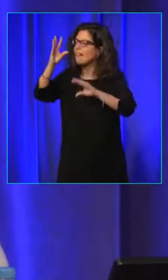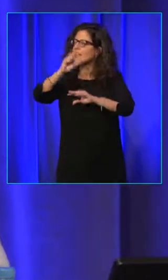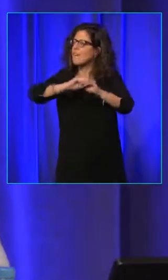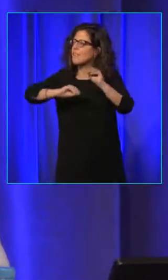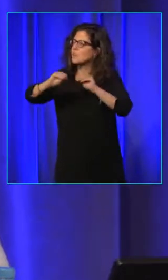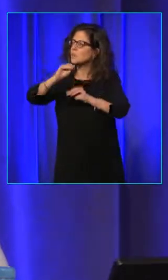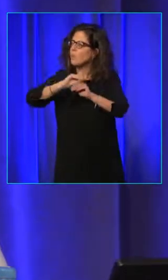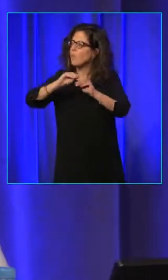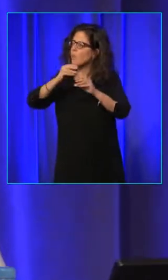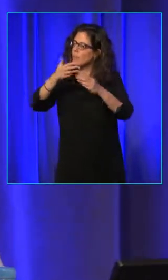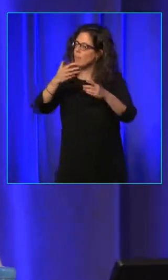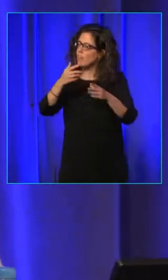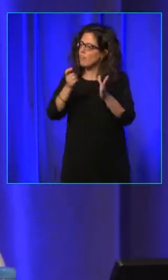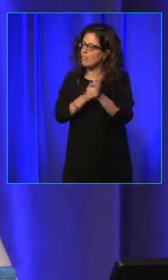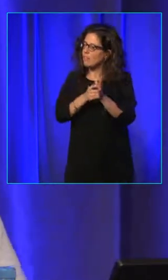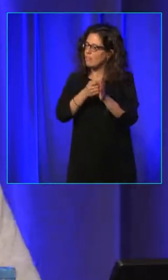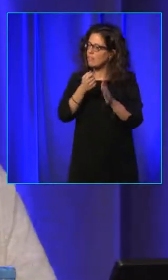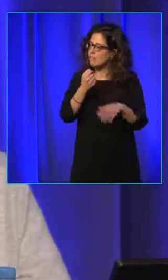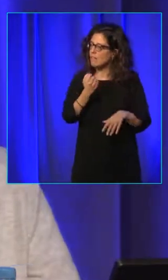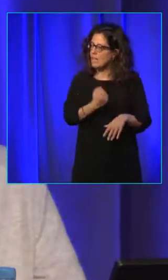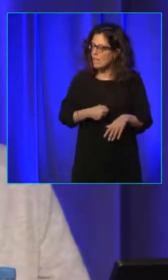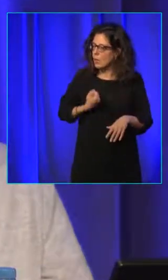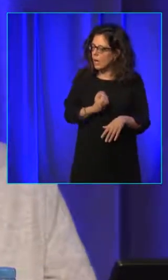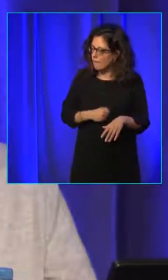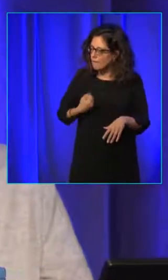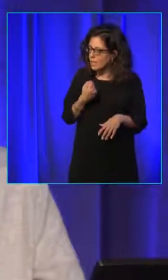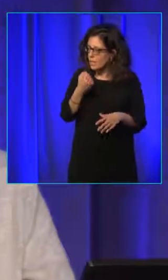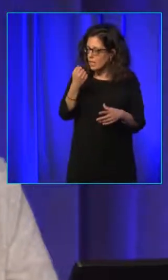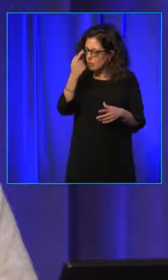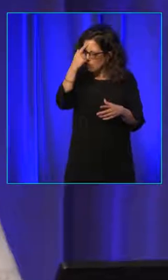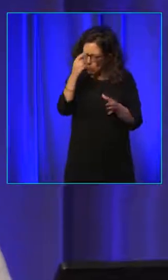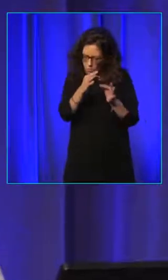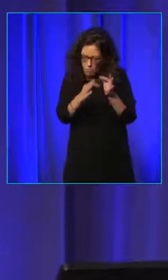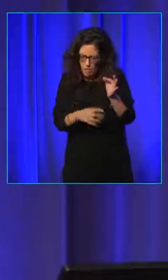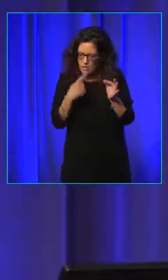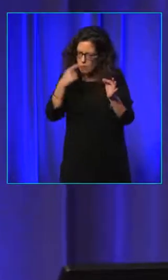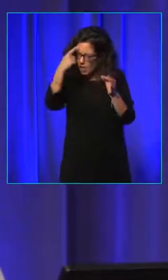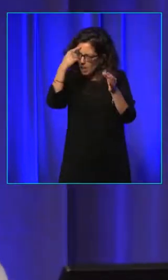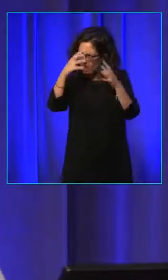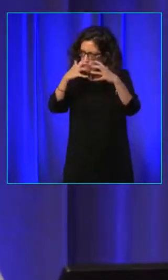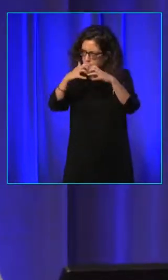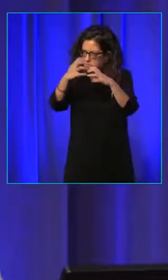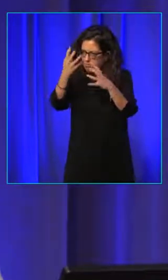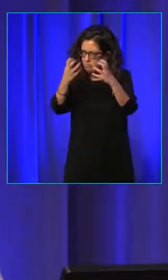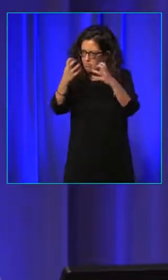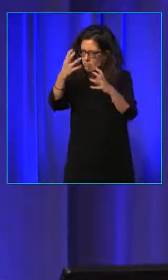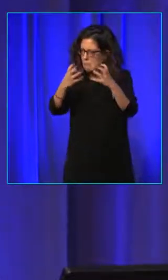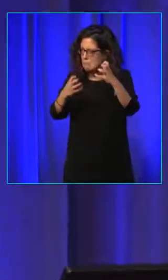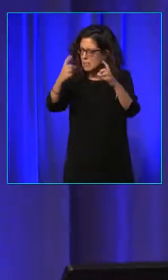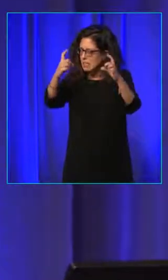échographies, est-ce que les zones, elles diminuaient ou pas. Et on